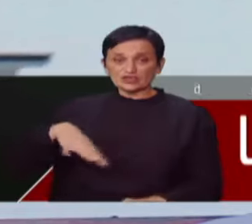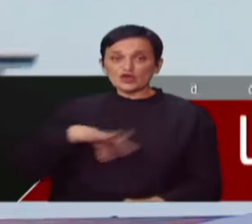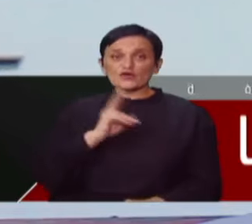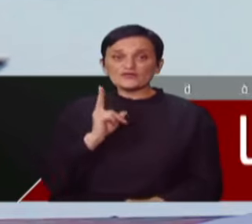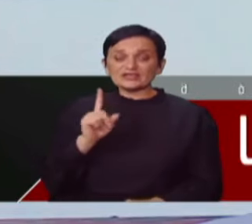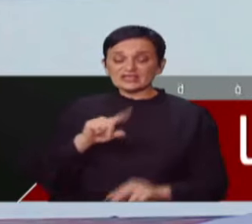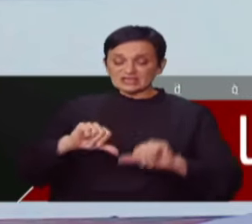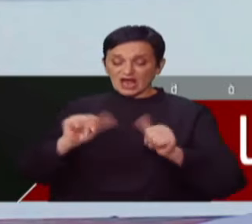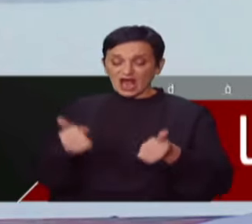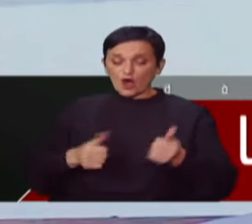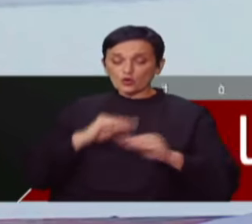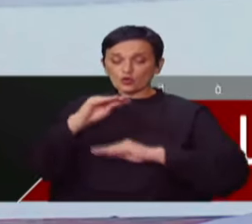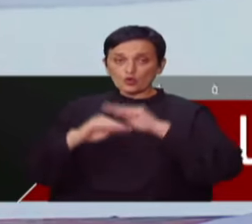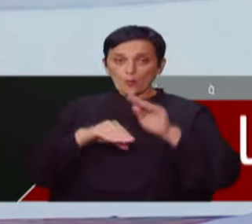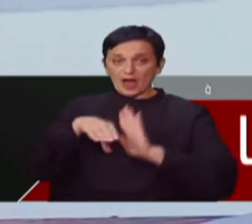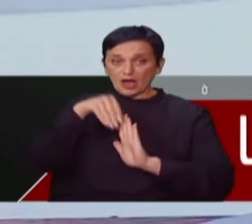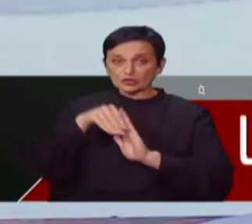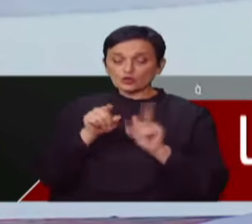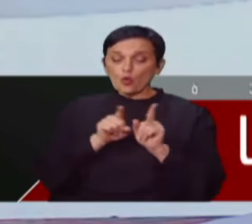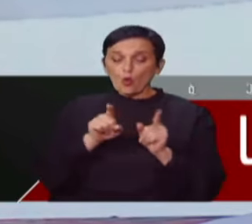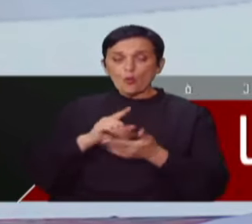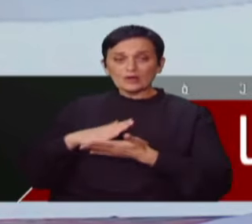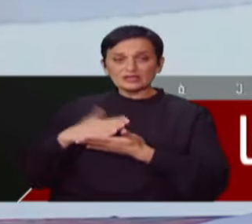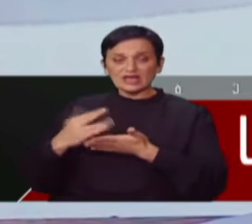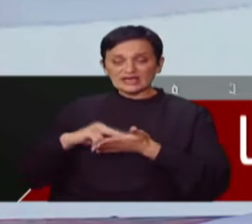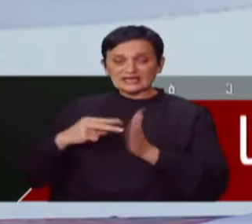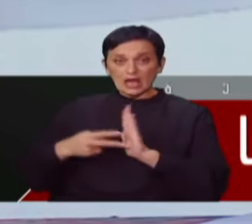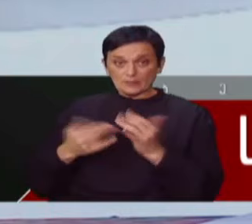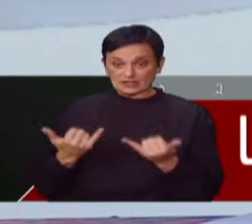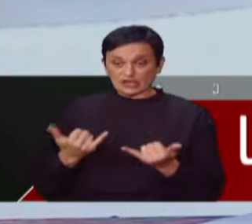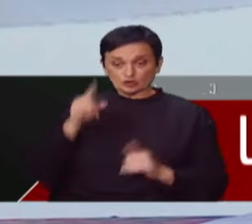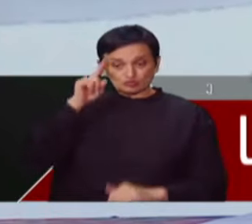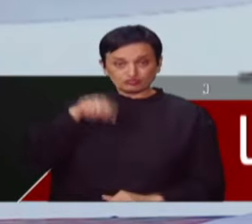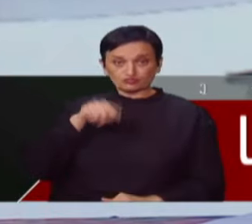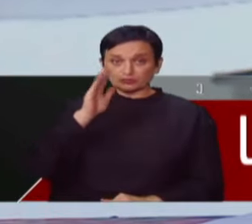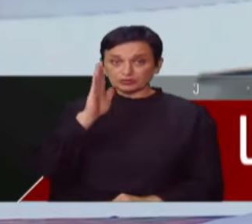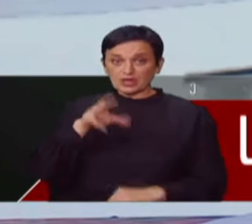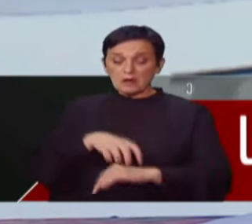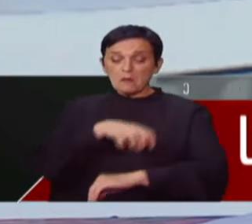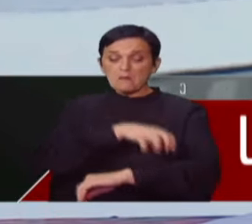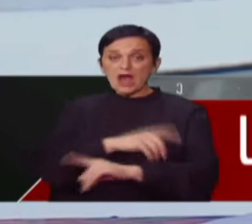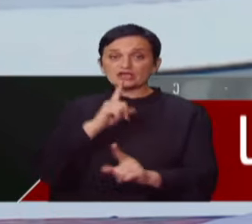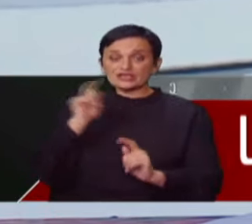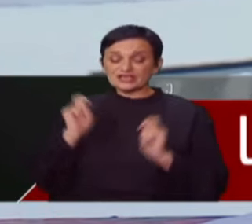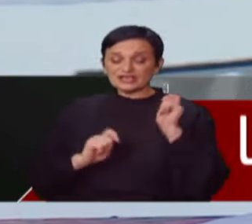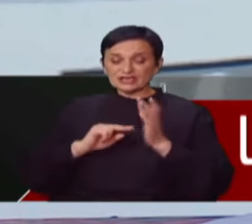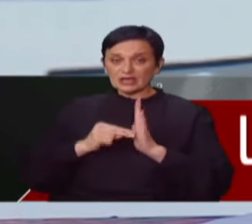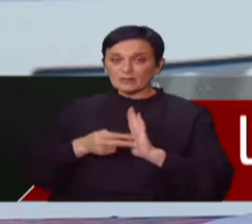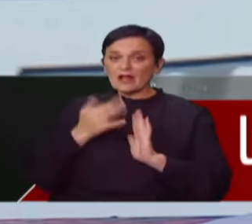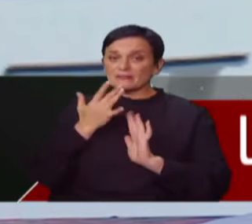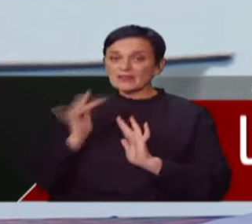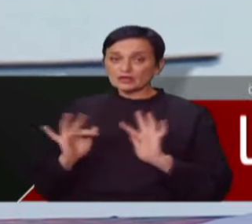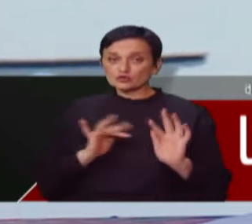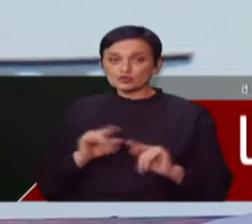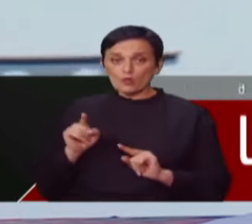Vindra konfiguratsiit zardzgeba archevnebze opozitsiis natsilis gegma dges gaxteba tsnobili. Partiis qriloba aqs dagegmeli natsionalur